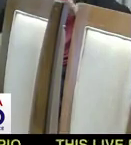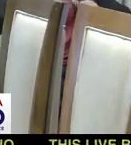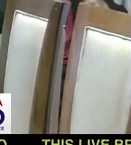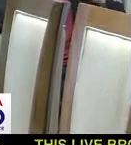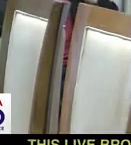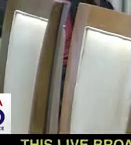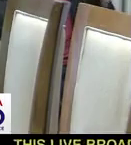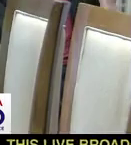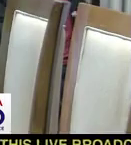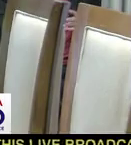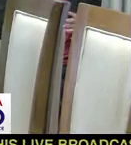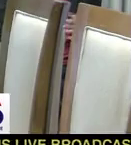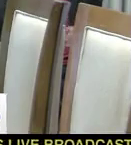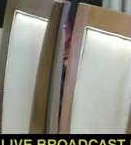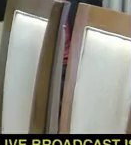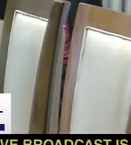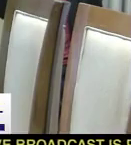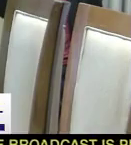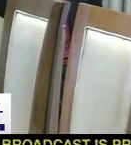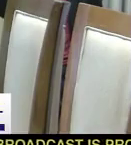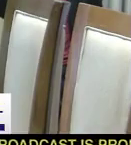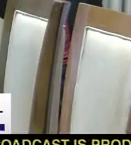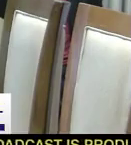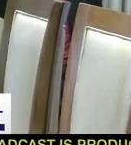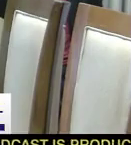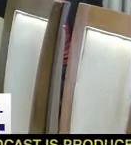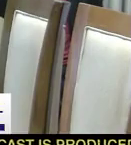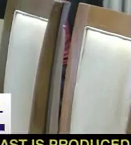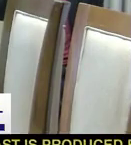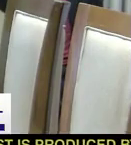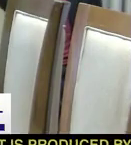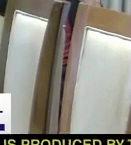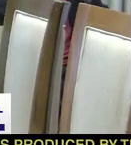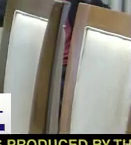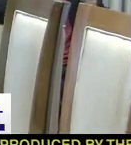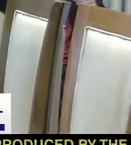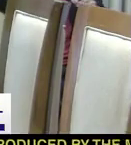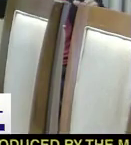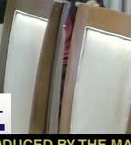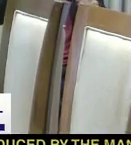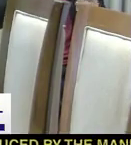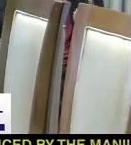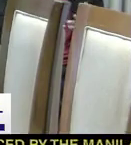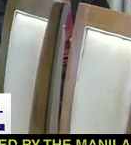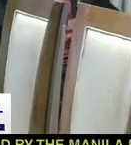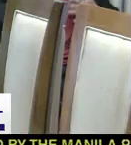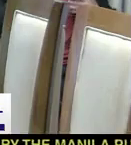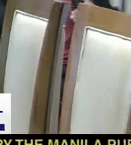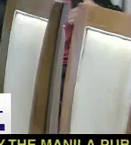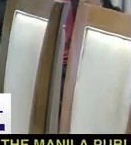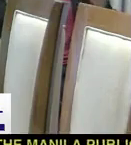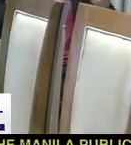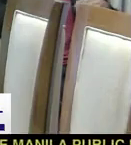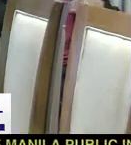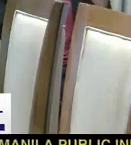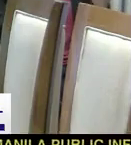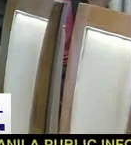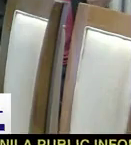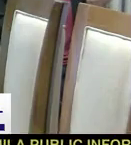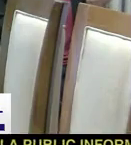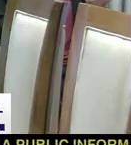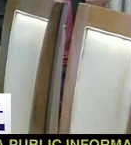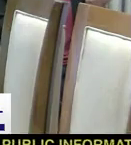puso at isipan. Oh, yan naman, pagpapaalala rin sa kabataan. Oh, tapos, mano pa,